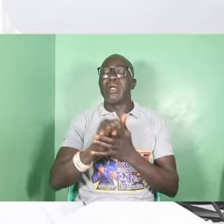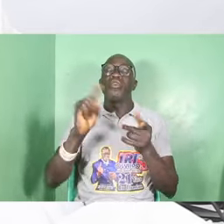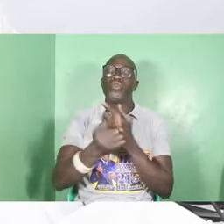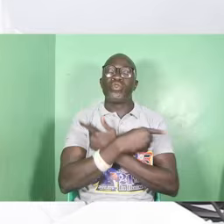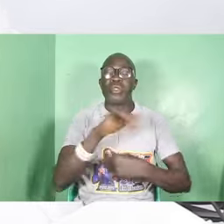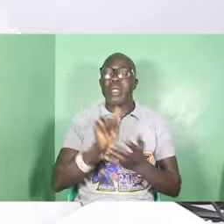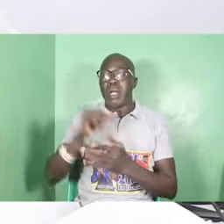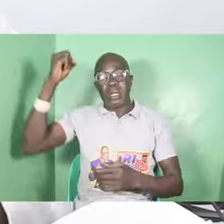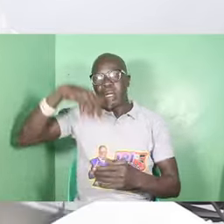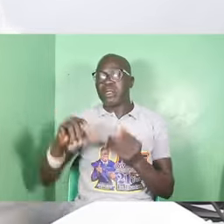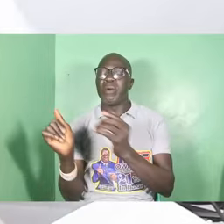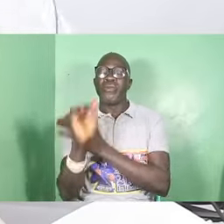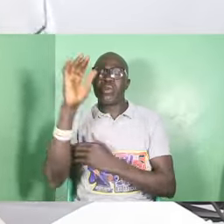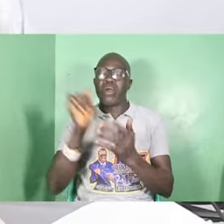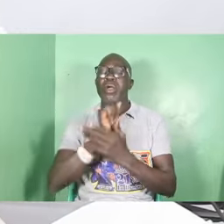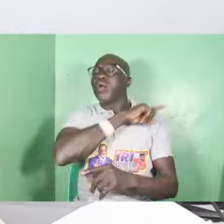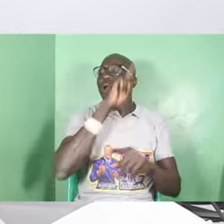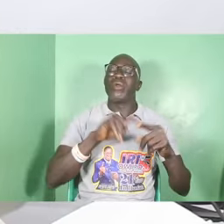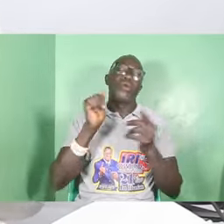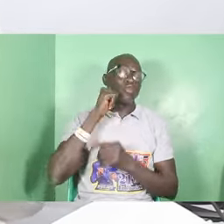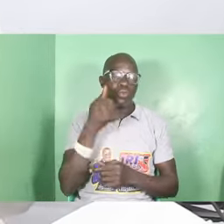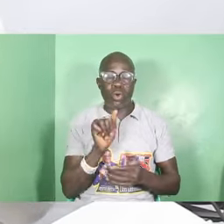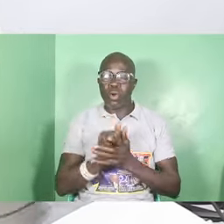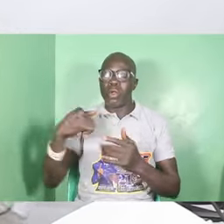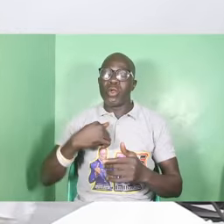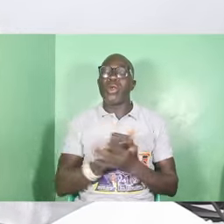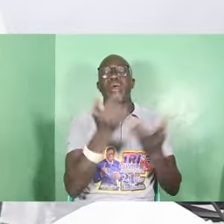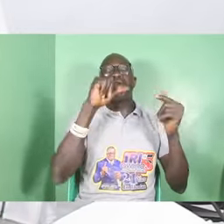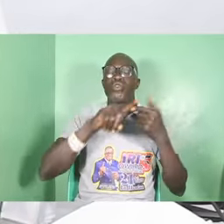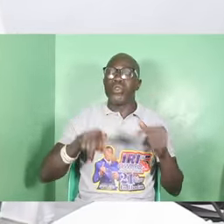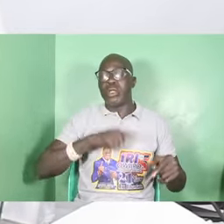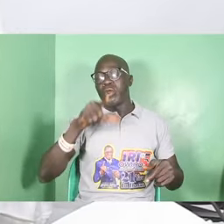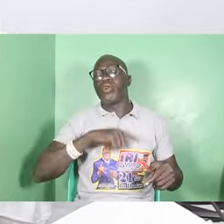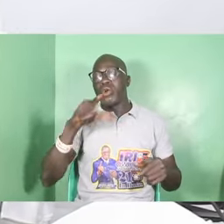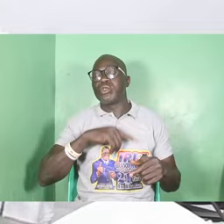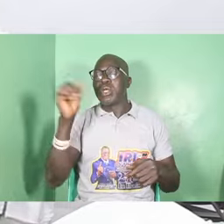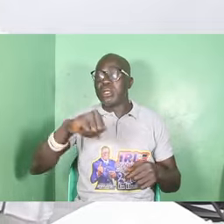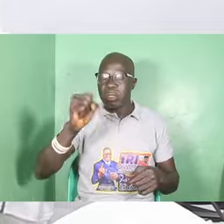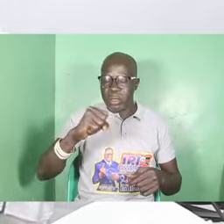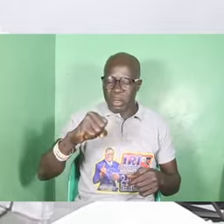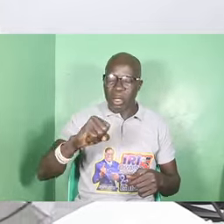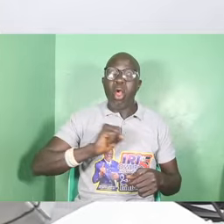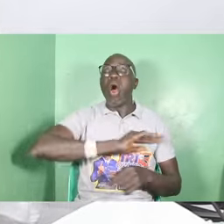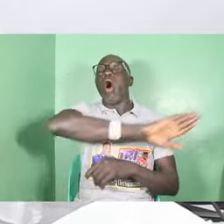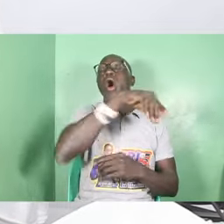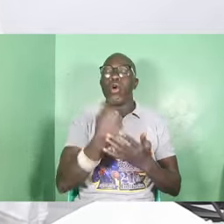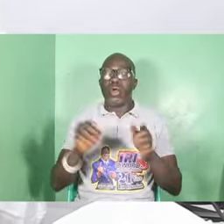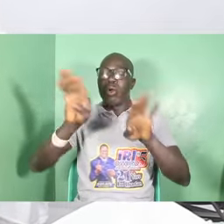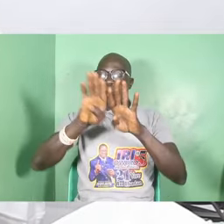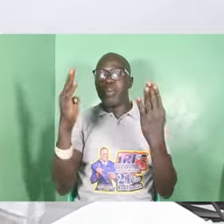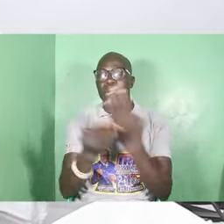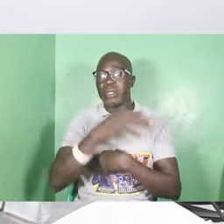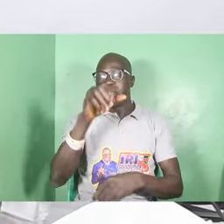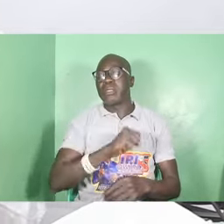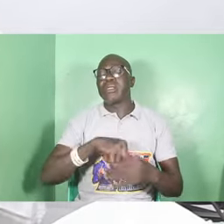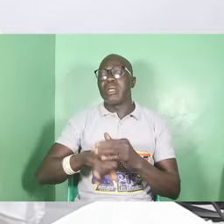123. Lágbára Ọlọ́run. Ní ìpàdé máa wà. Will not come to be the place. Yes. Gbogbo àwọn branches wa pata.